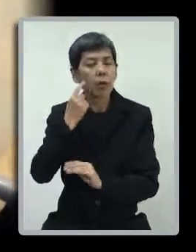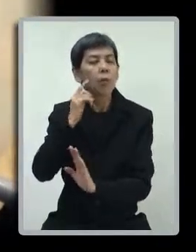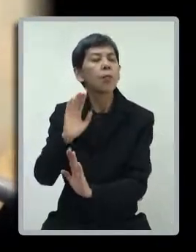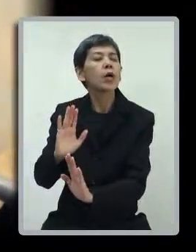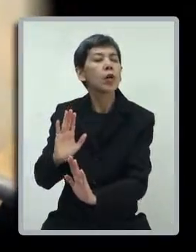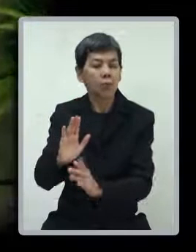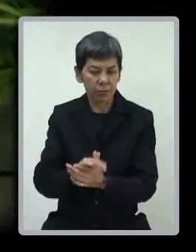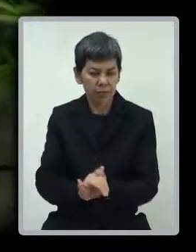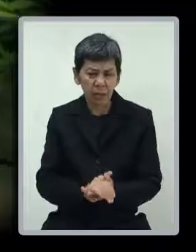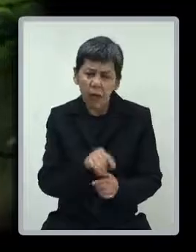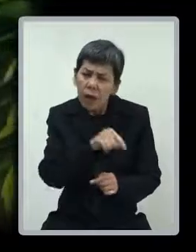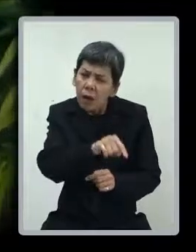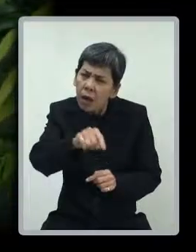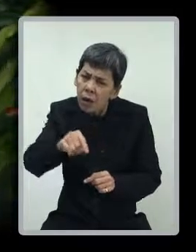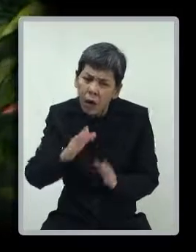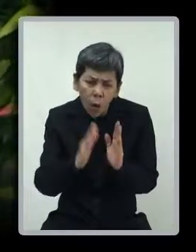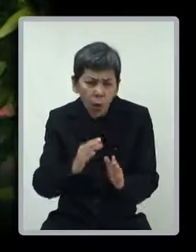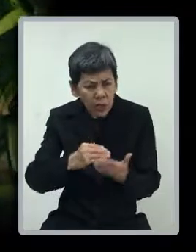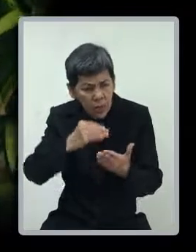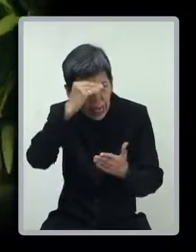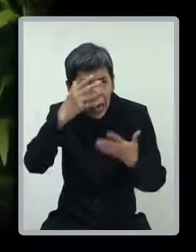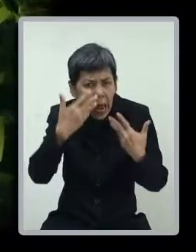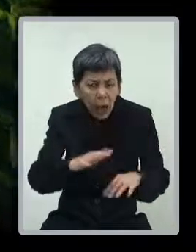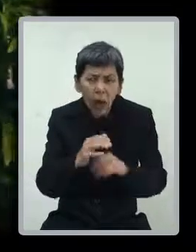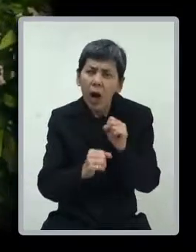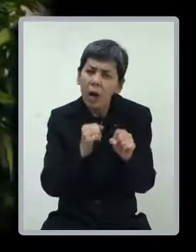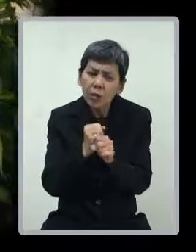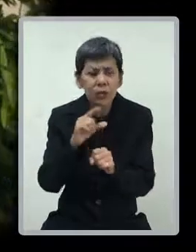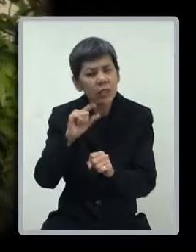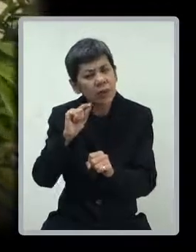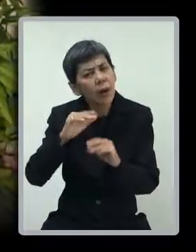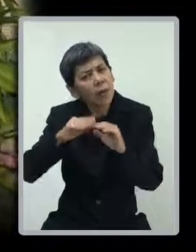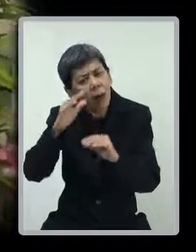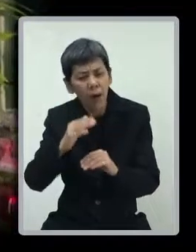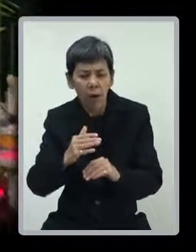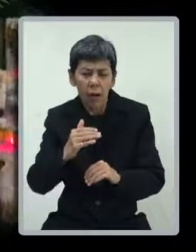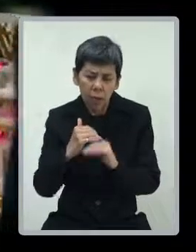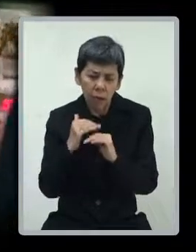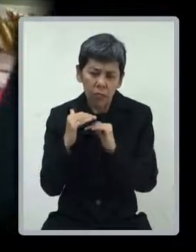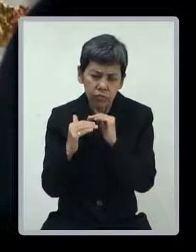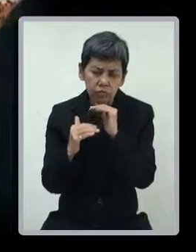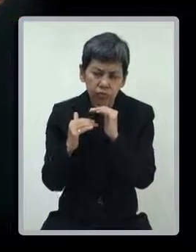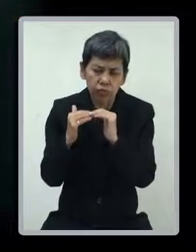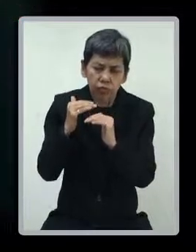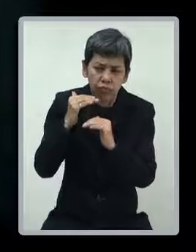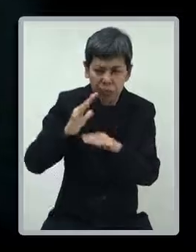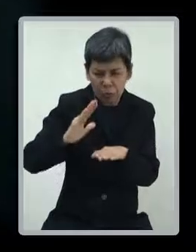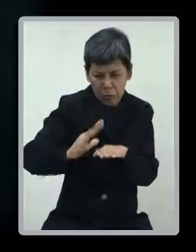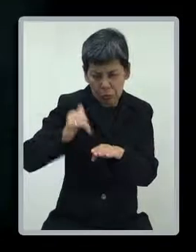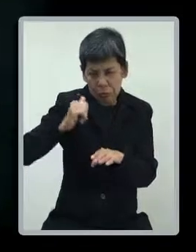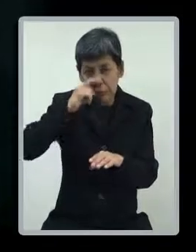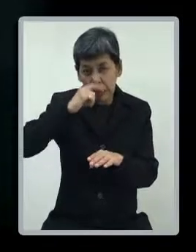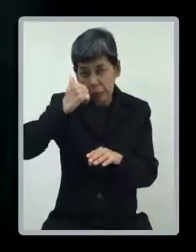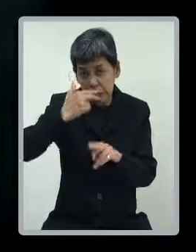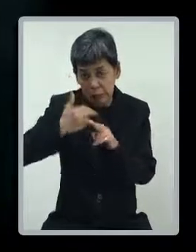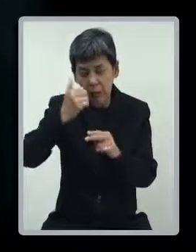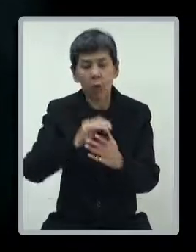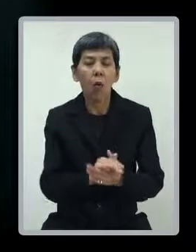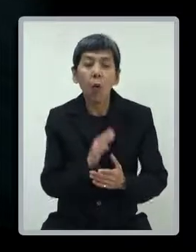องไปกังวลท่านแต่ว่าวันนี้น้องๆที่อายุ20กว่าเนี่ยกว่าจะมาก้าวมาเป็นศิลปินชั้นนำเ